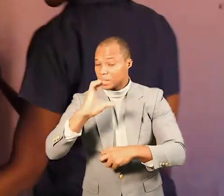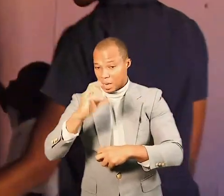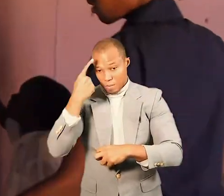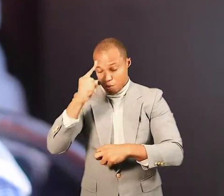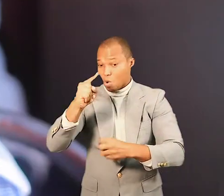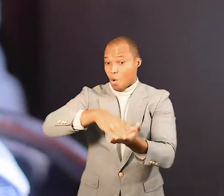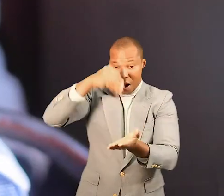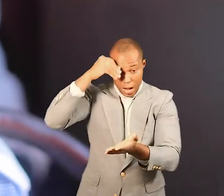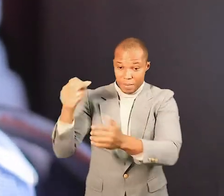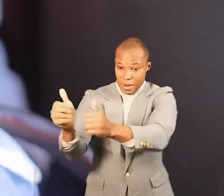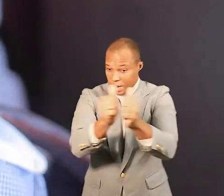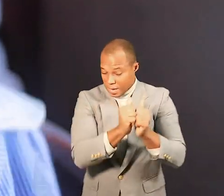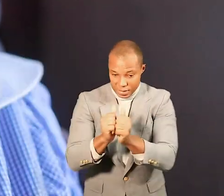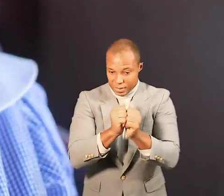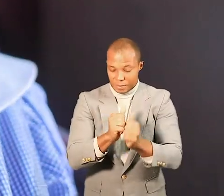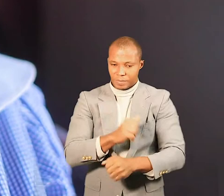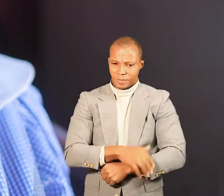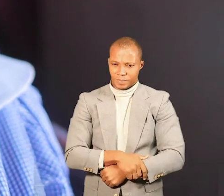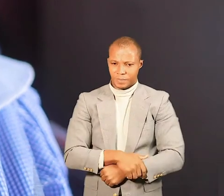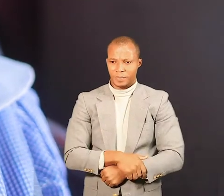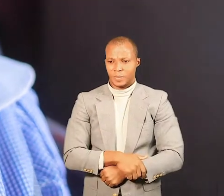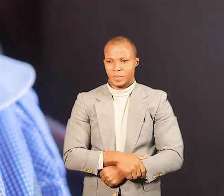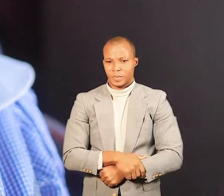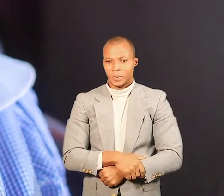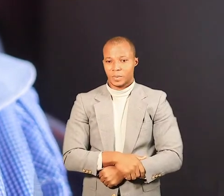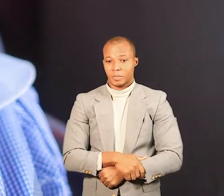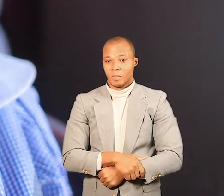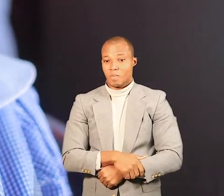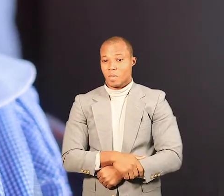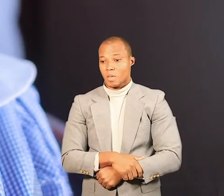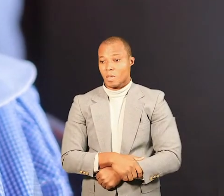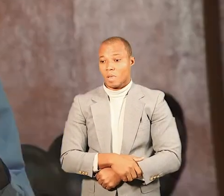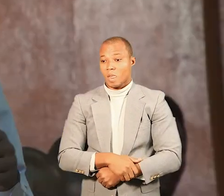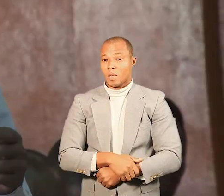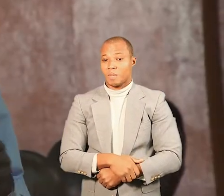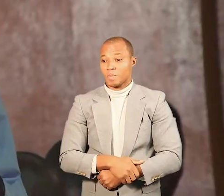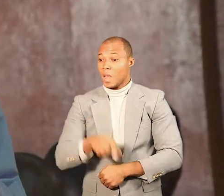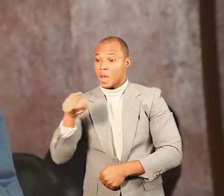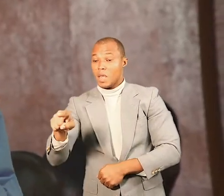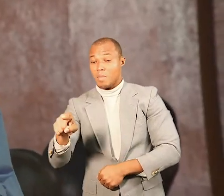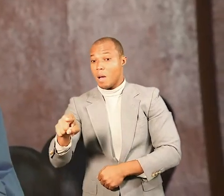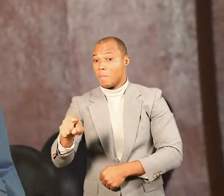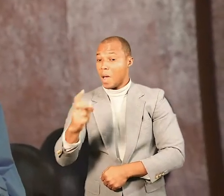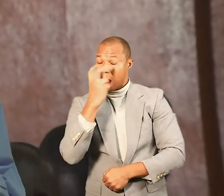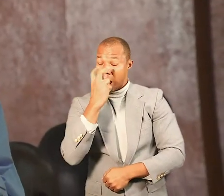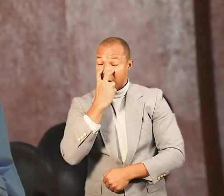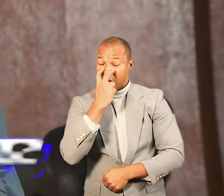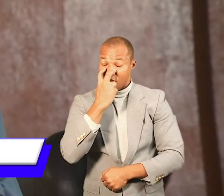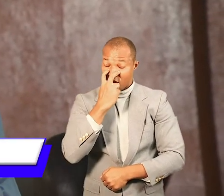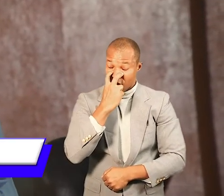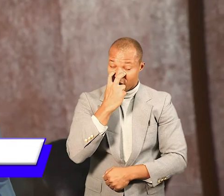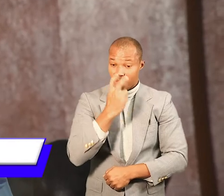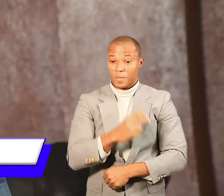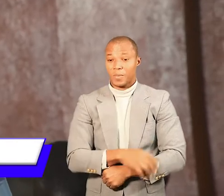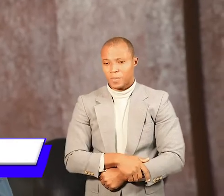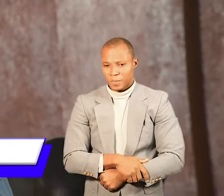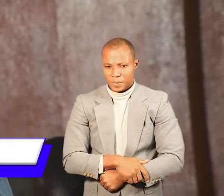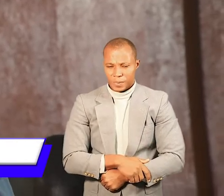Pour apprendre en même temps. Et je ne sais pas si c'est pour moi-même ou bien pour les non-voyants surtout. Et que